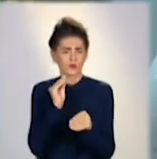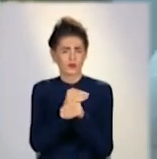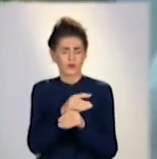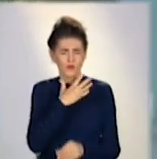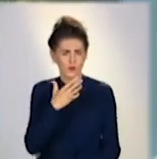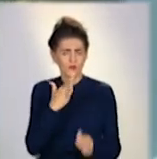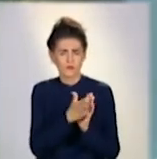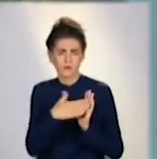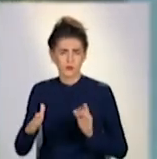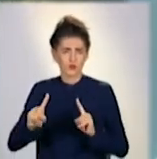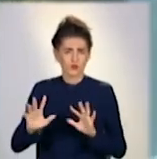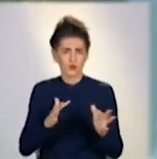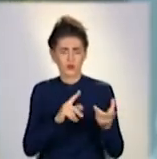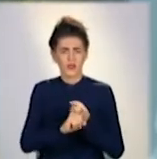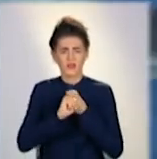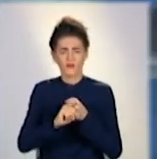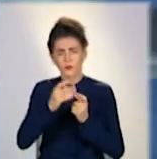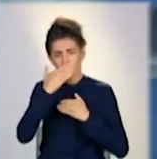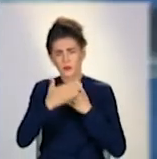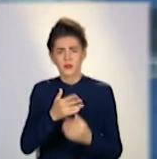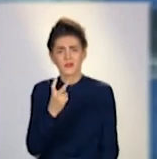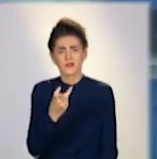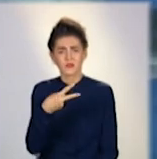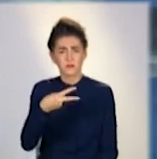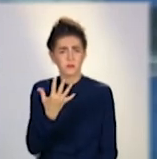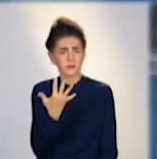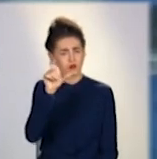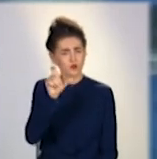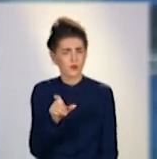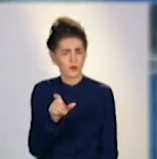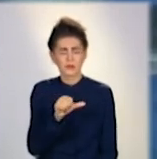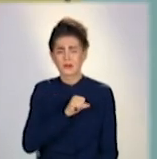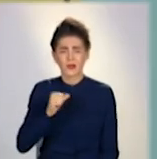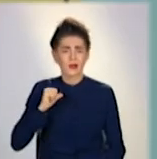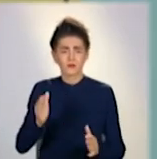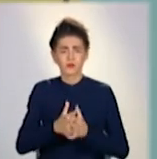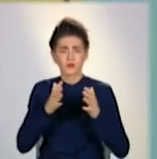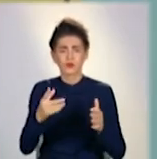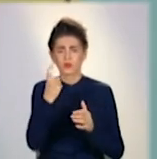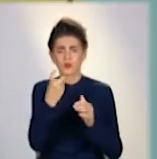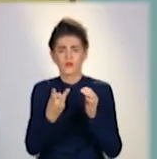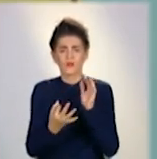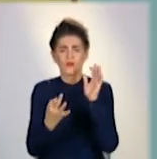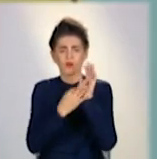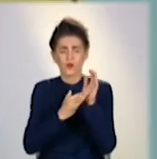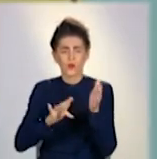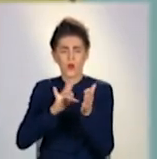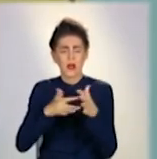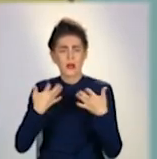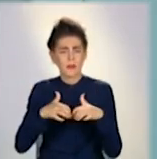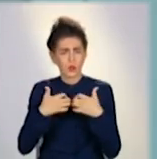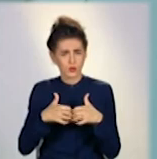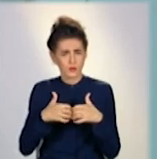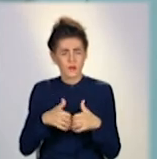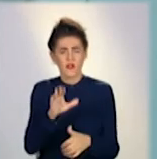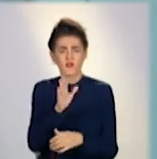випадків інфікування, на сьогодні їх 225. Найбільше, саме 128 заражених в Краматорську.